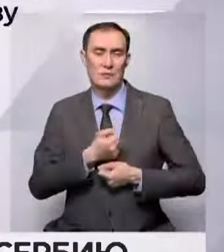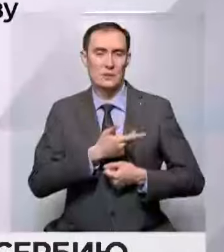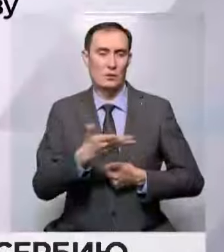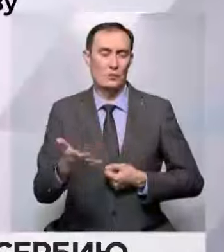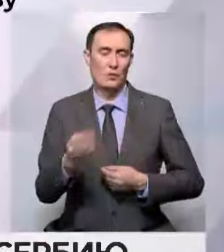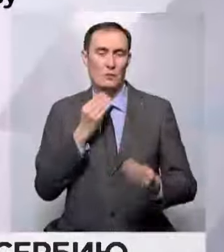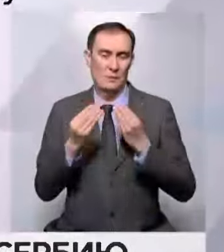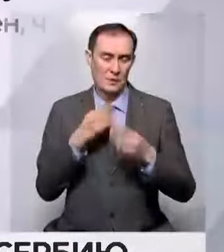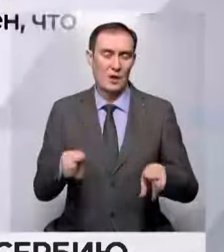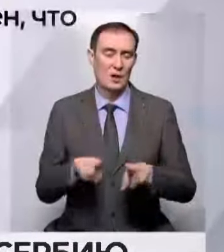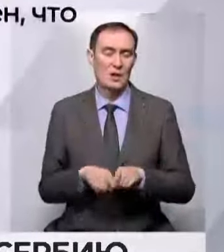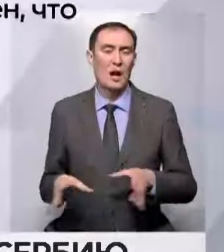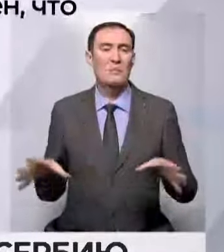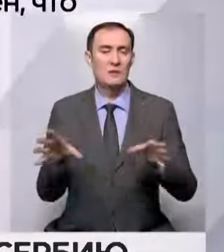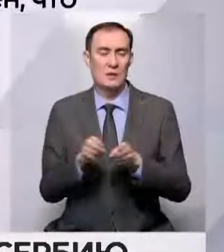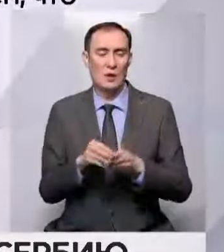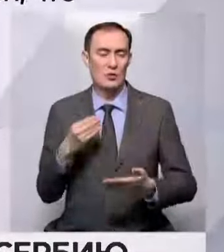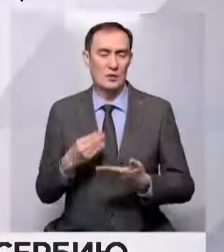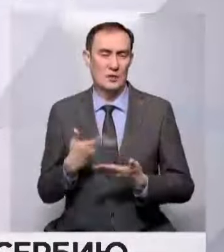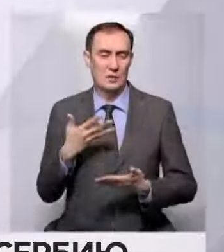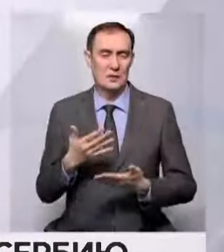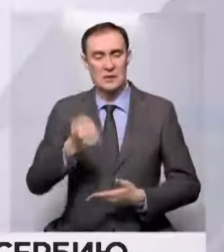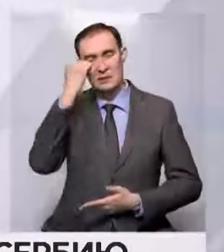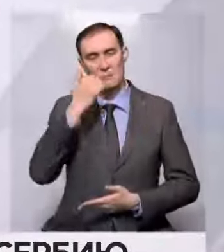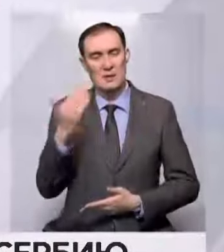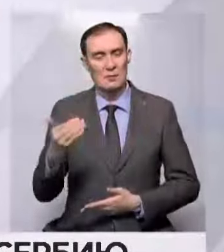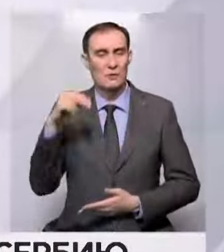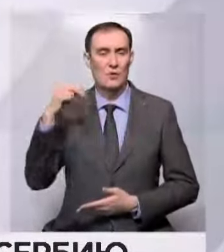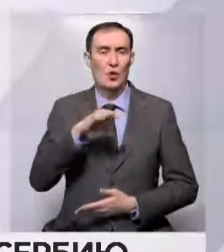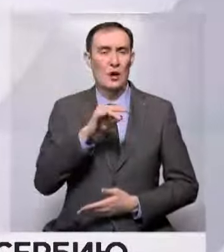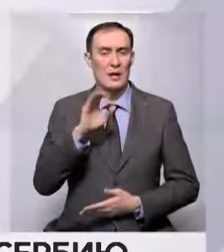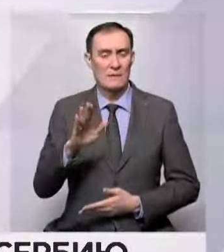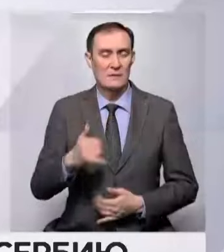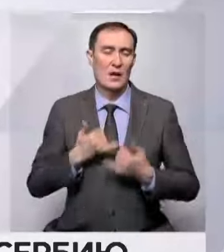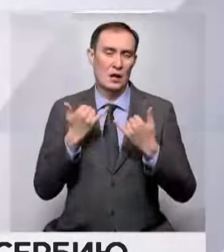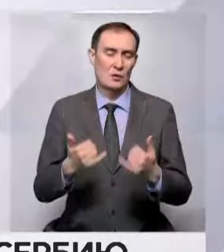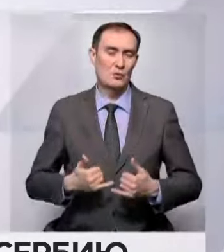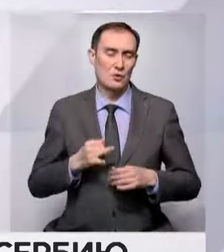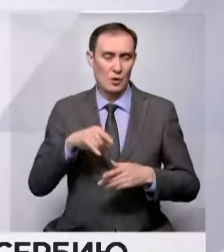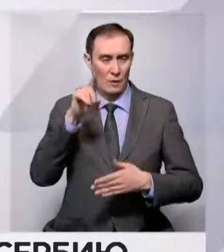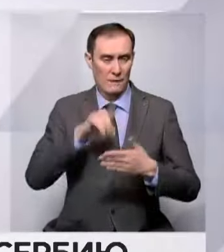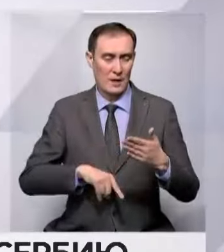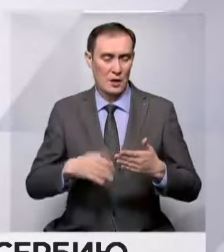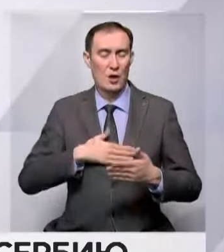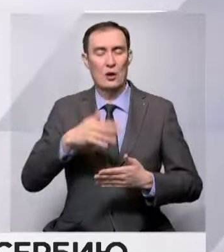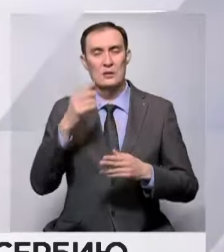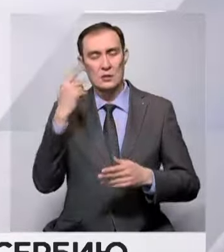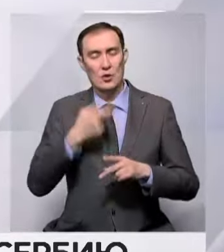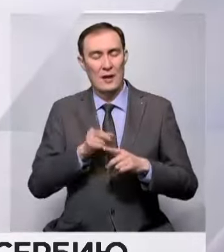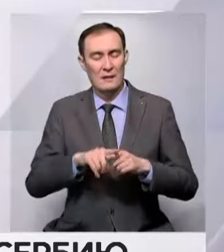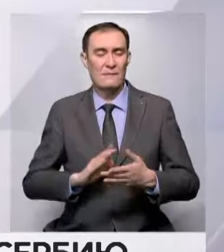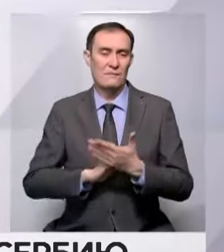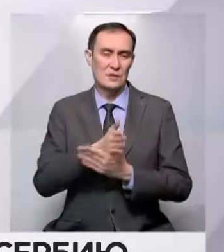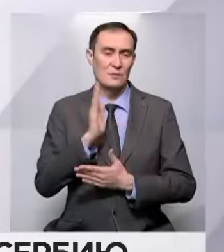только трапезу, но и объединяющие нас ценности. Спасибо президенту Токаеву за оказанную честь и доверие. Я уверен, что этот